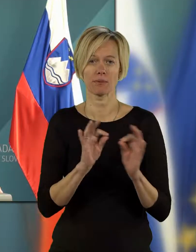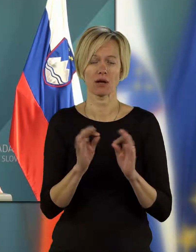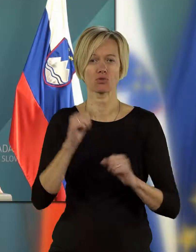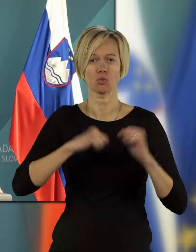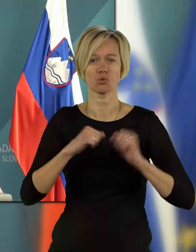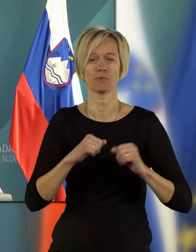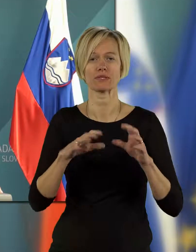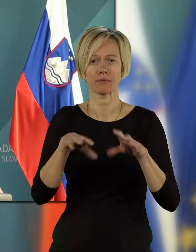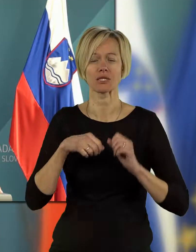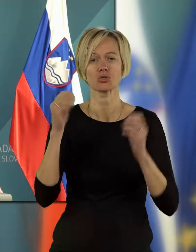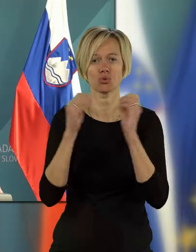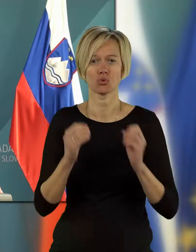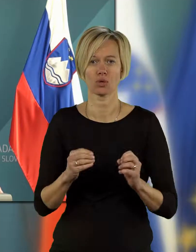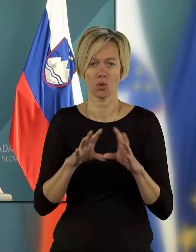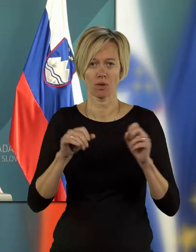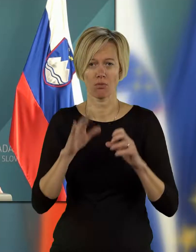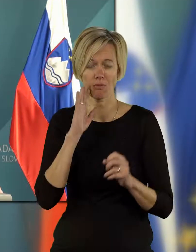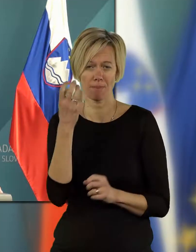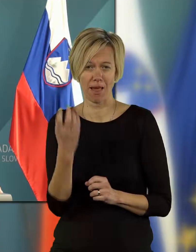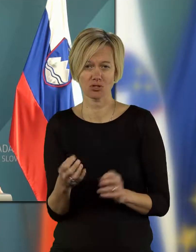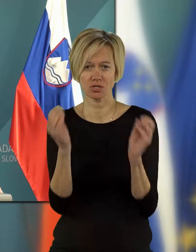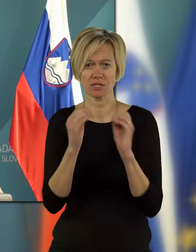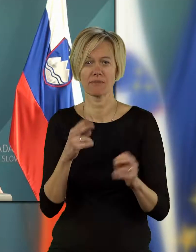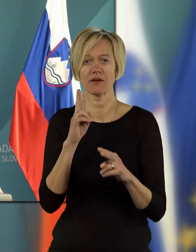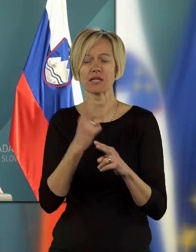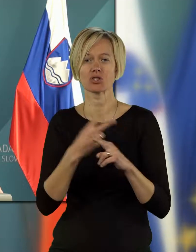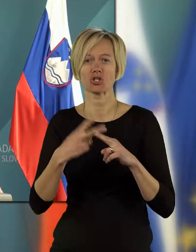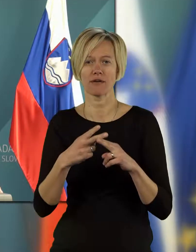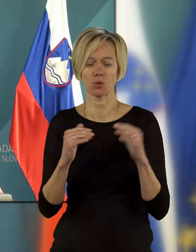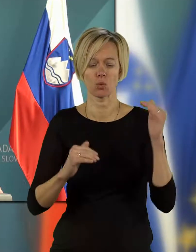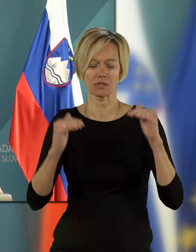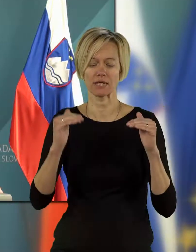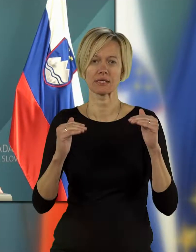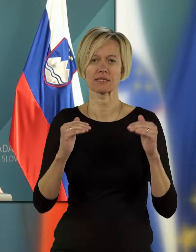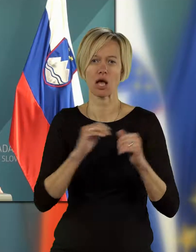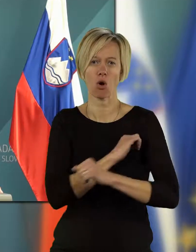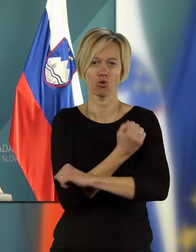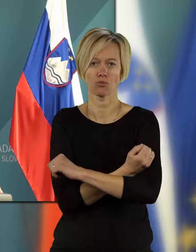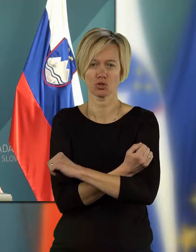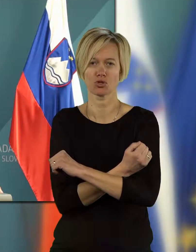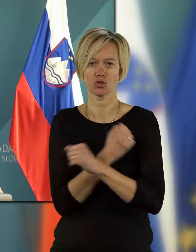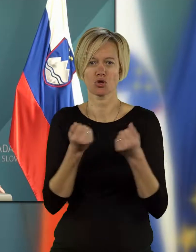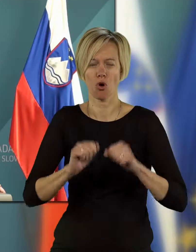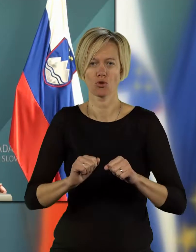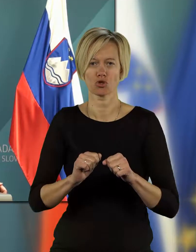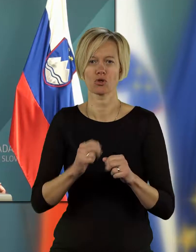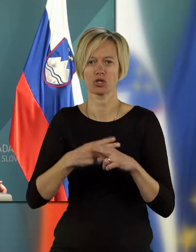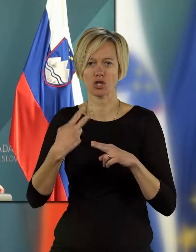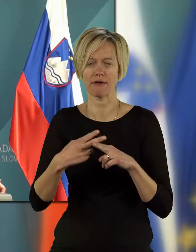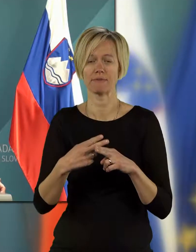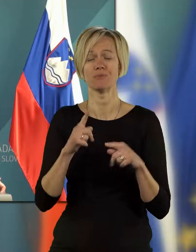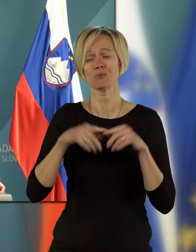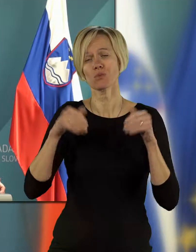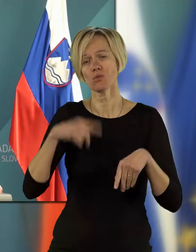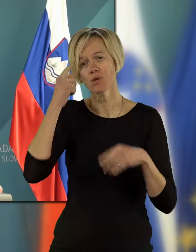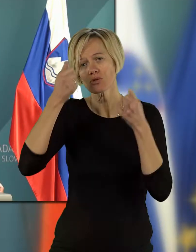sposobni sprejeti strukturnih ukrepov, ki bi plačni sistem v državi uskladili z ekonomsko močjo države, potem moramo